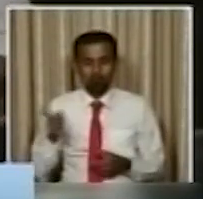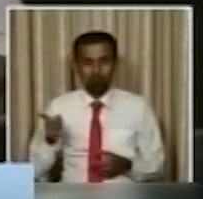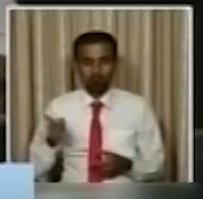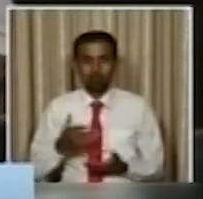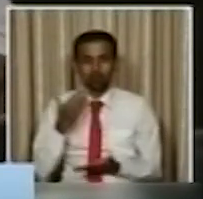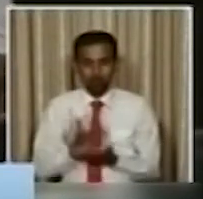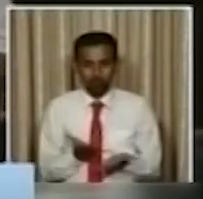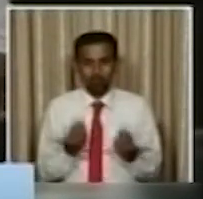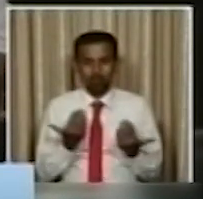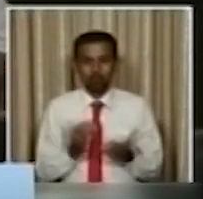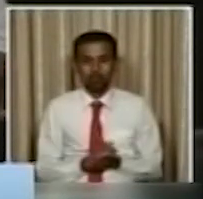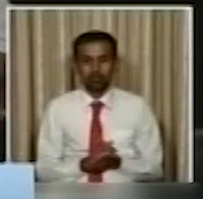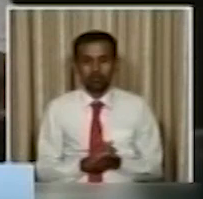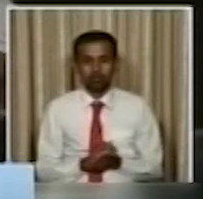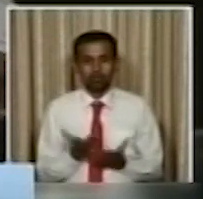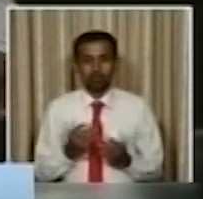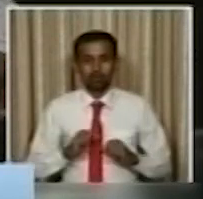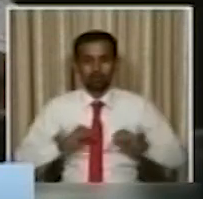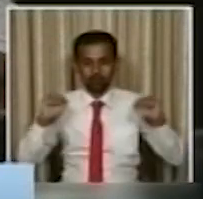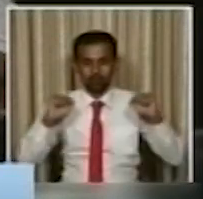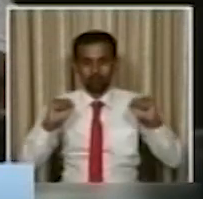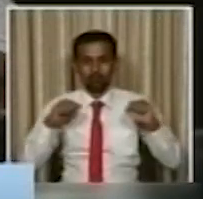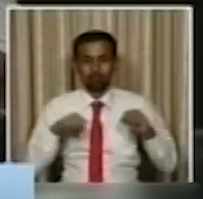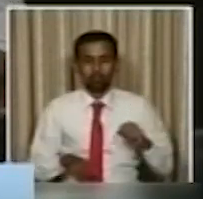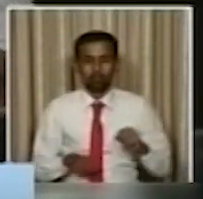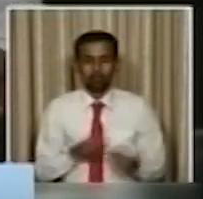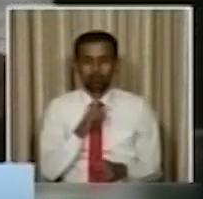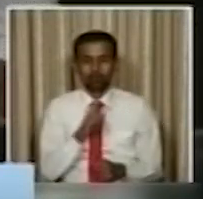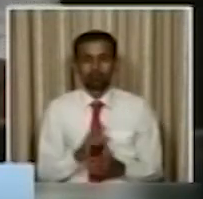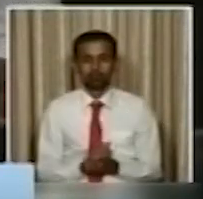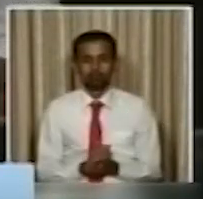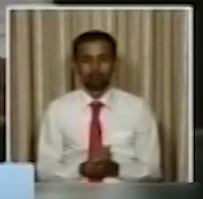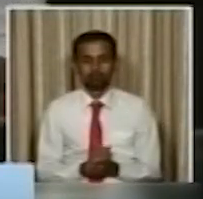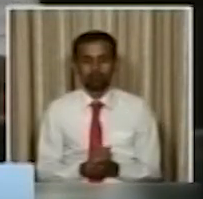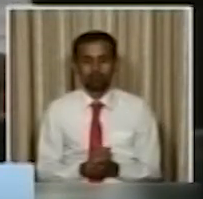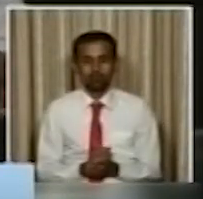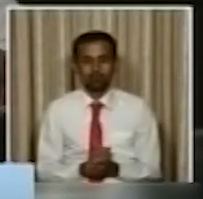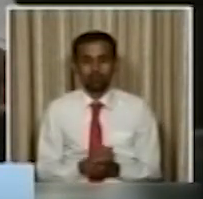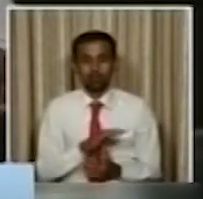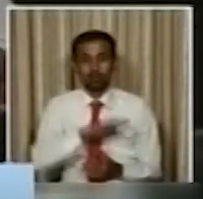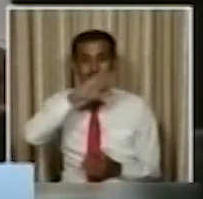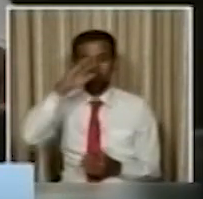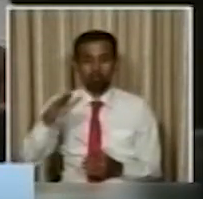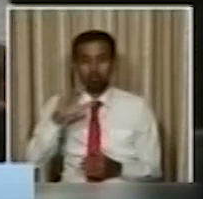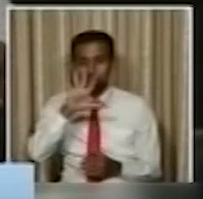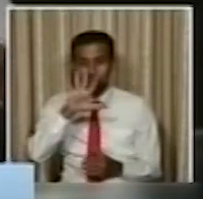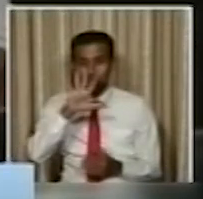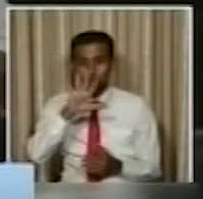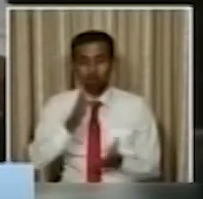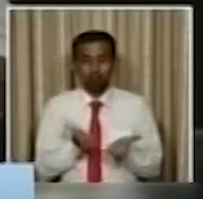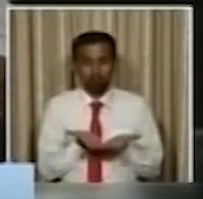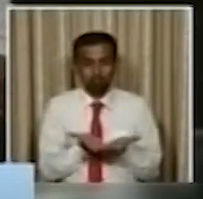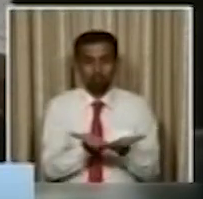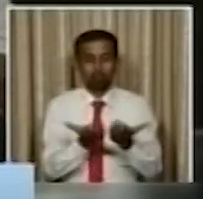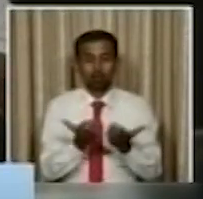பாரிய மக்கள் போராட்டங்கள் வெடிக்கும் என்பதுடன் அந்த பிரதேசத்திலே 5 மலைகளை இடித்து விற்பனை செய்வதற்கு ஒரு சில அரசியல்வாதிகளுடைய